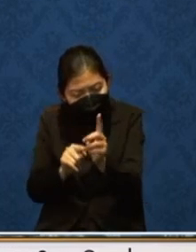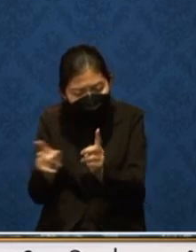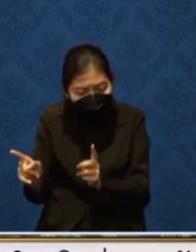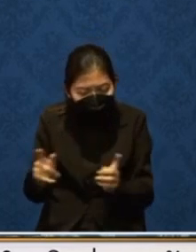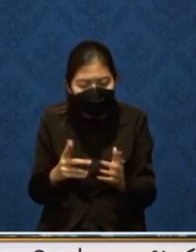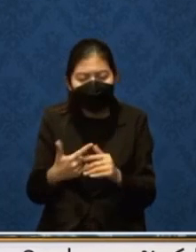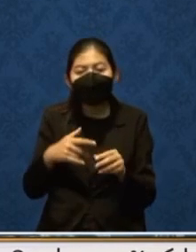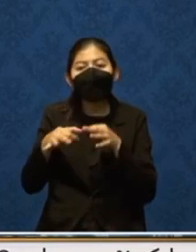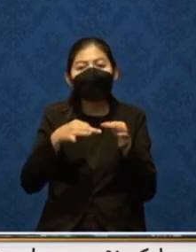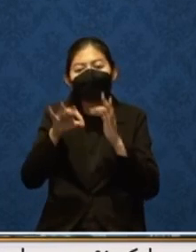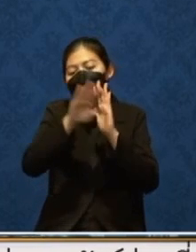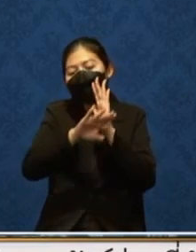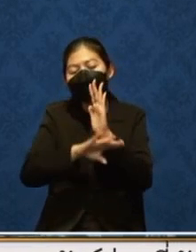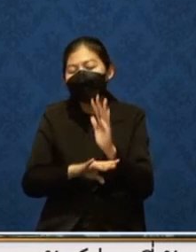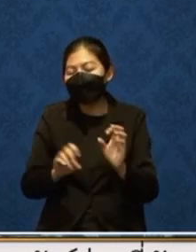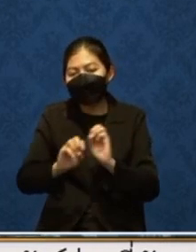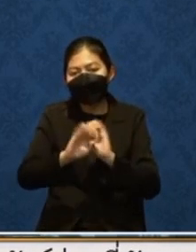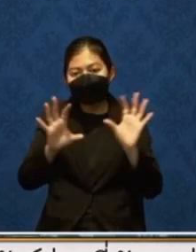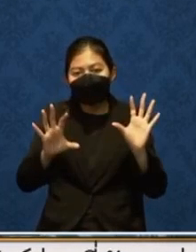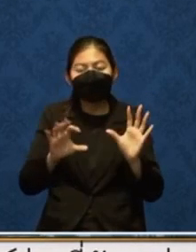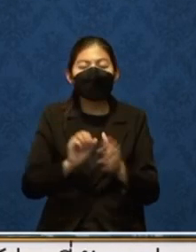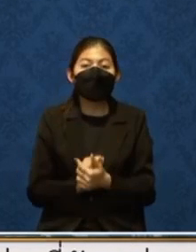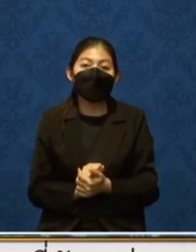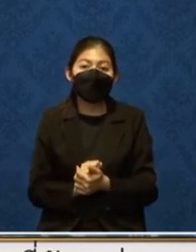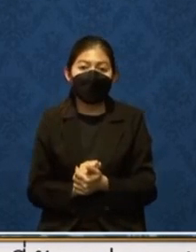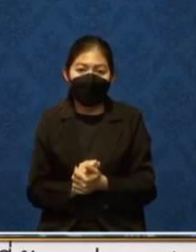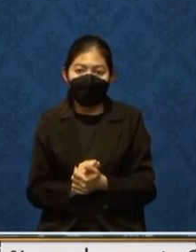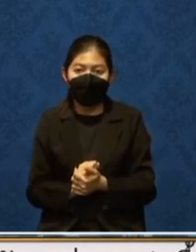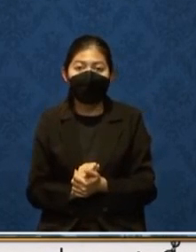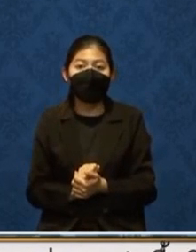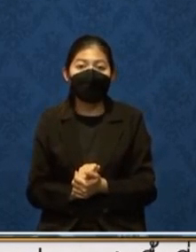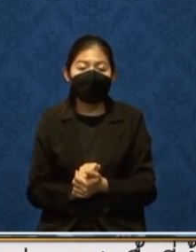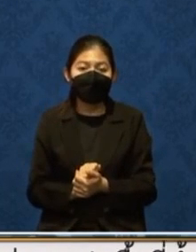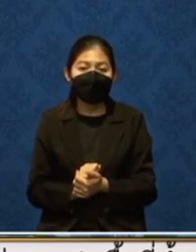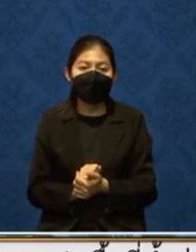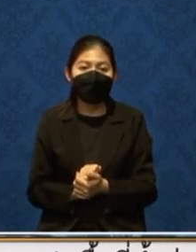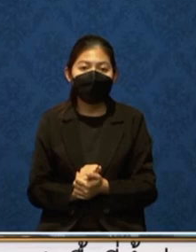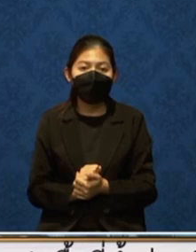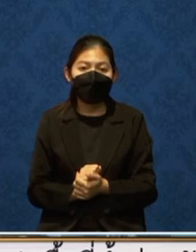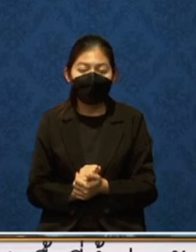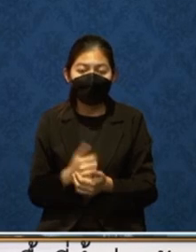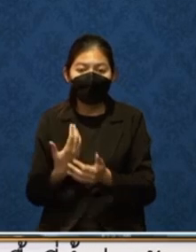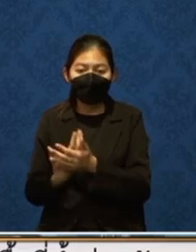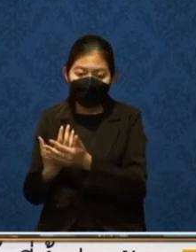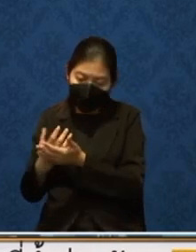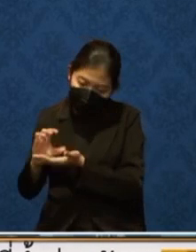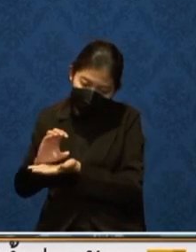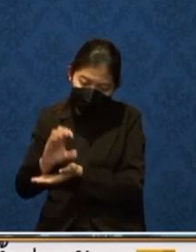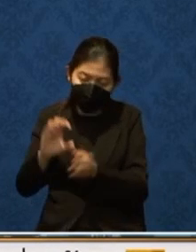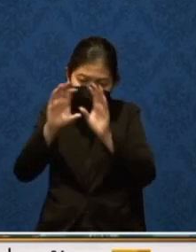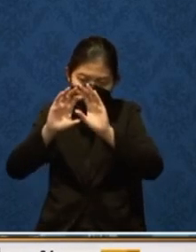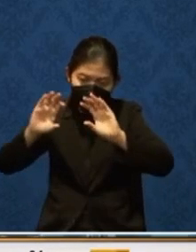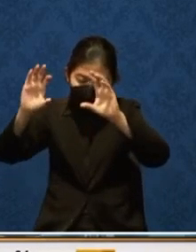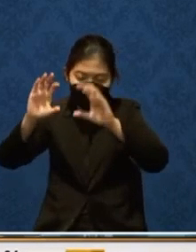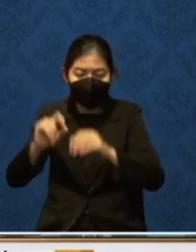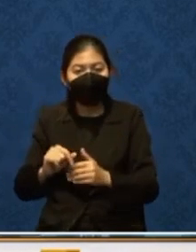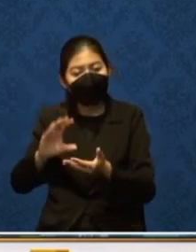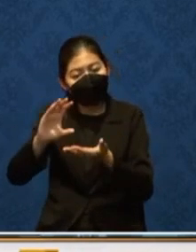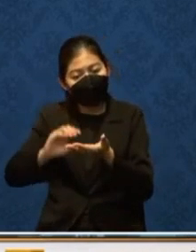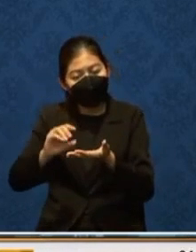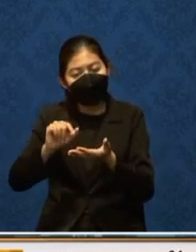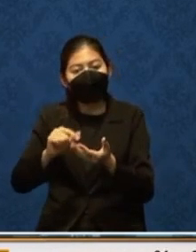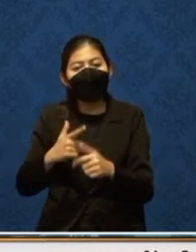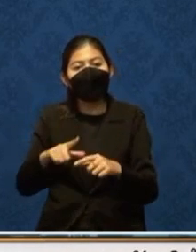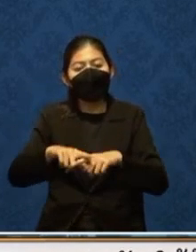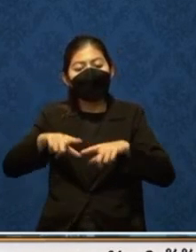ที่สำคัญทผมจะ čากumลการลงทุนของขาลัด afin เหลอแต่เฉพาะ ค่า